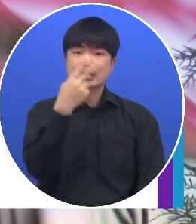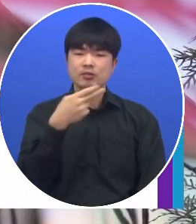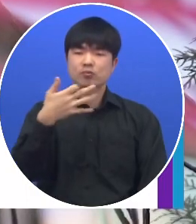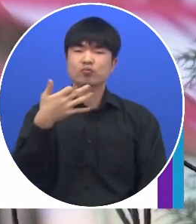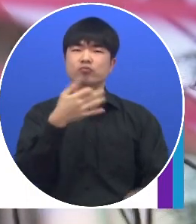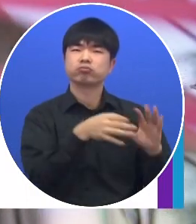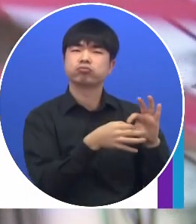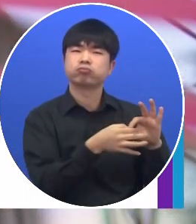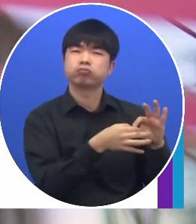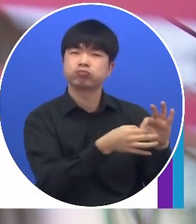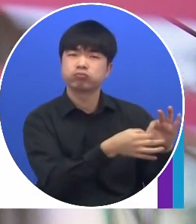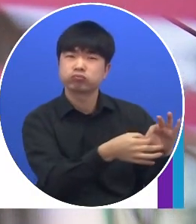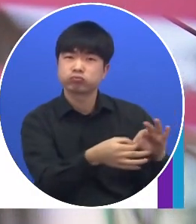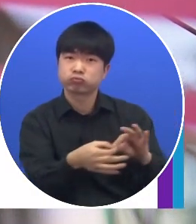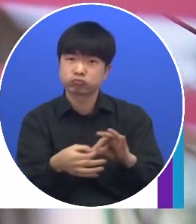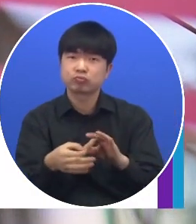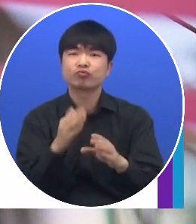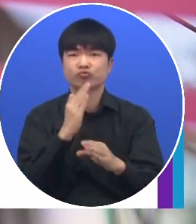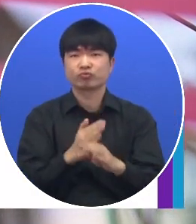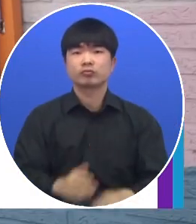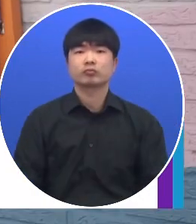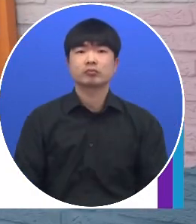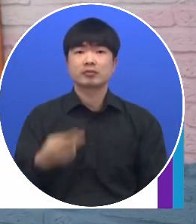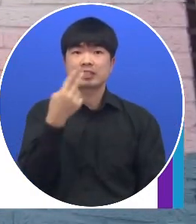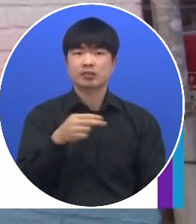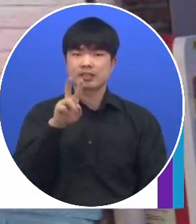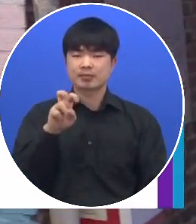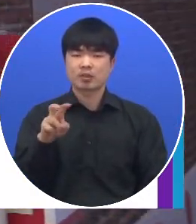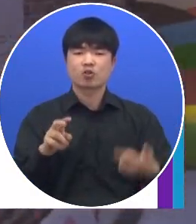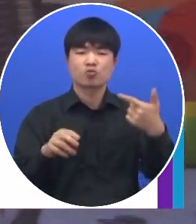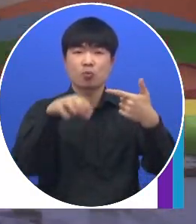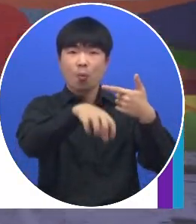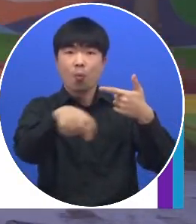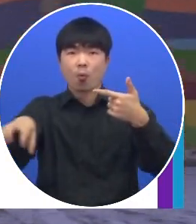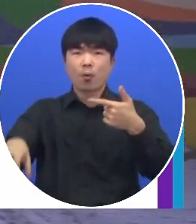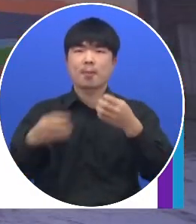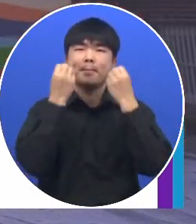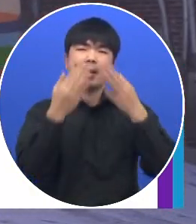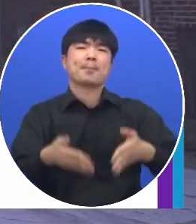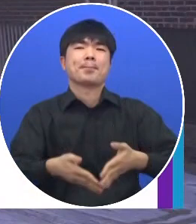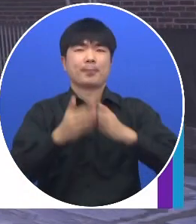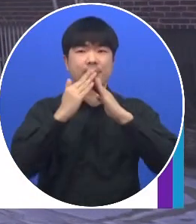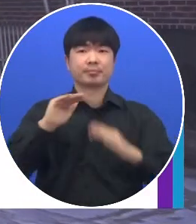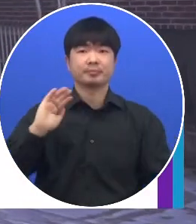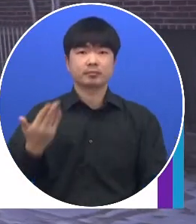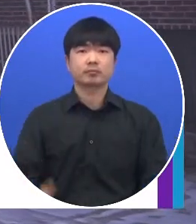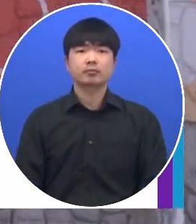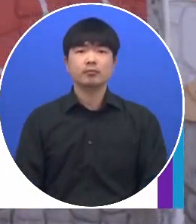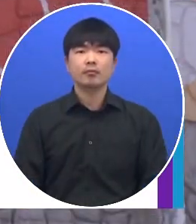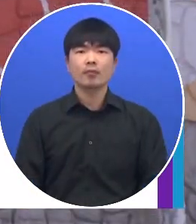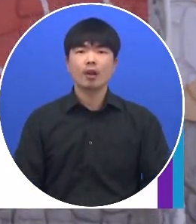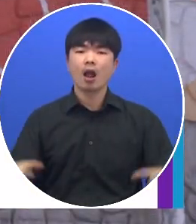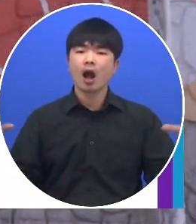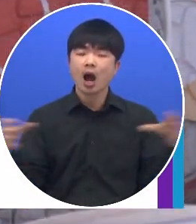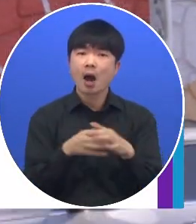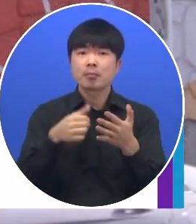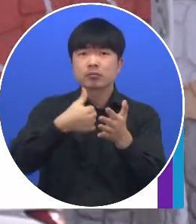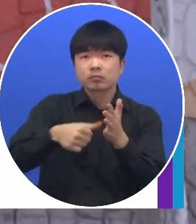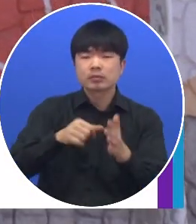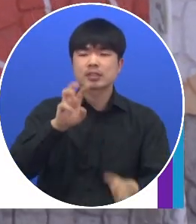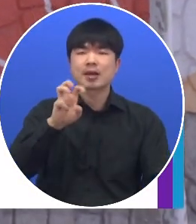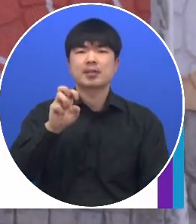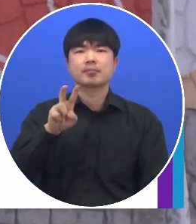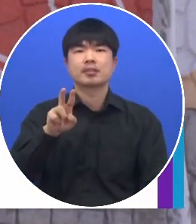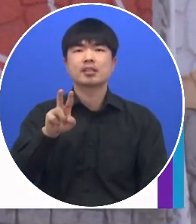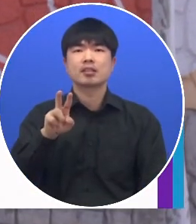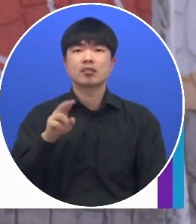2019년부터 이어진 중랑 우리 동네 미술관 2022년에도 6개소가 추가로 설치돼 어느덧 총